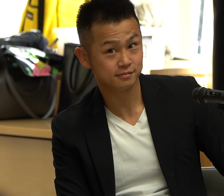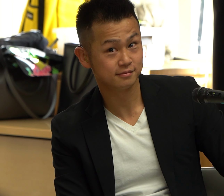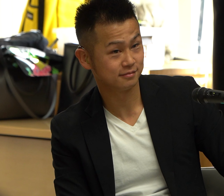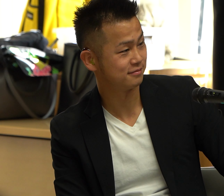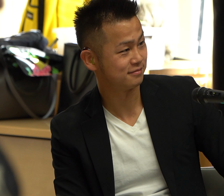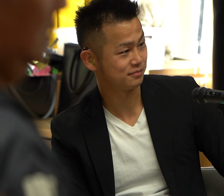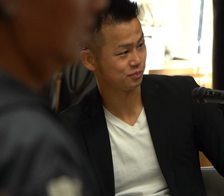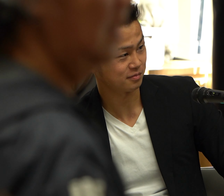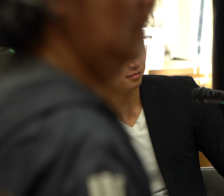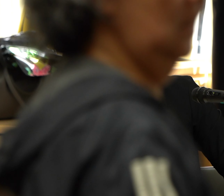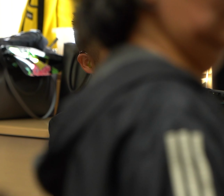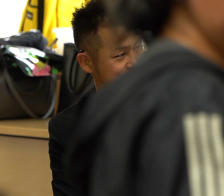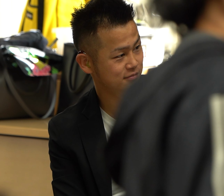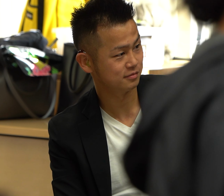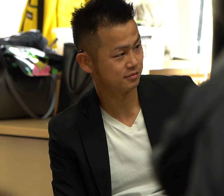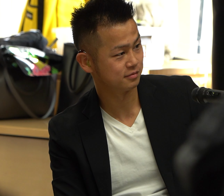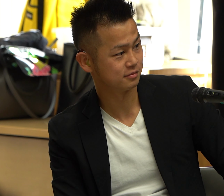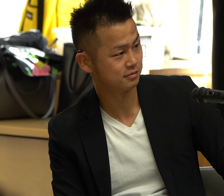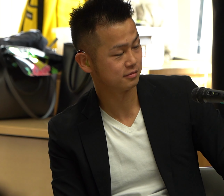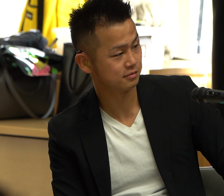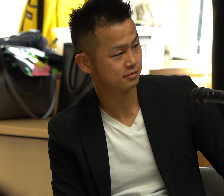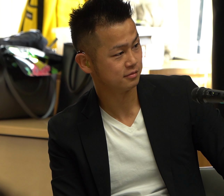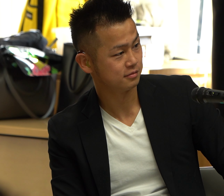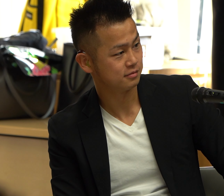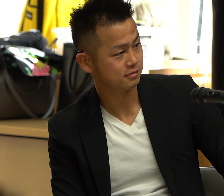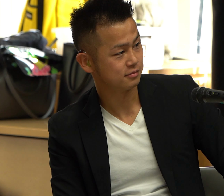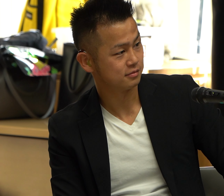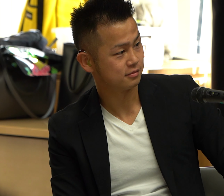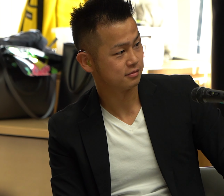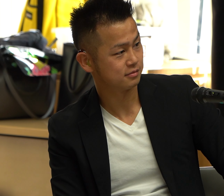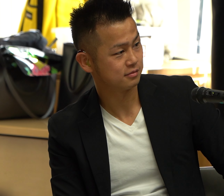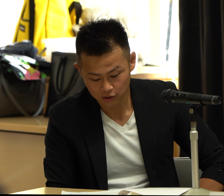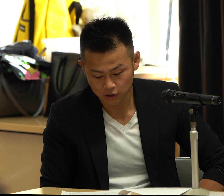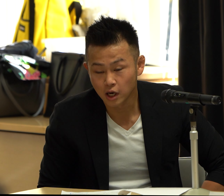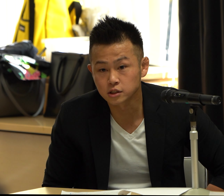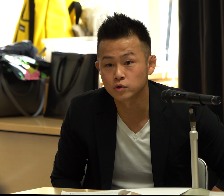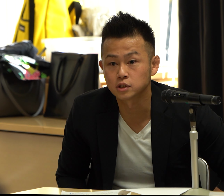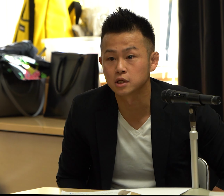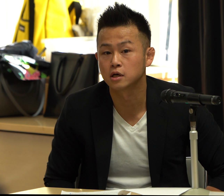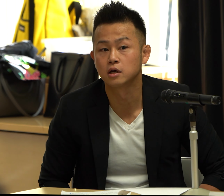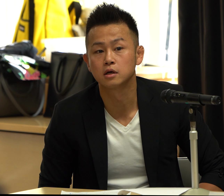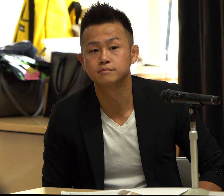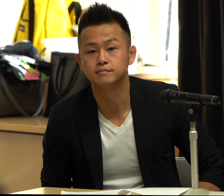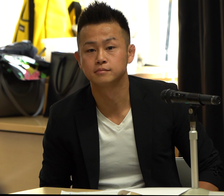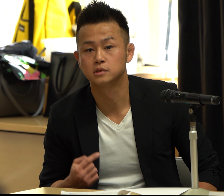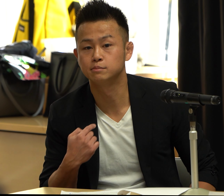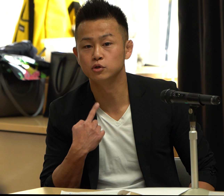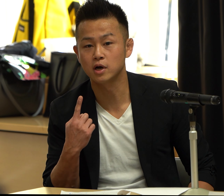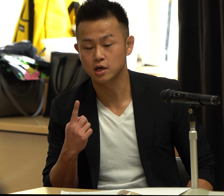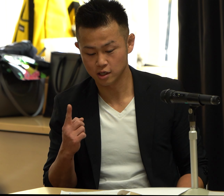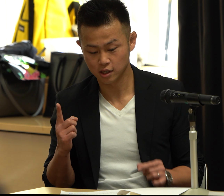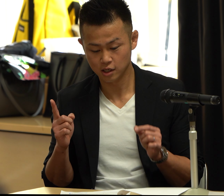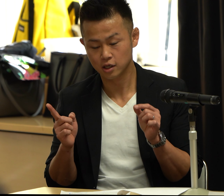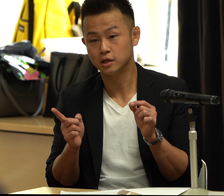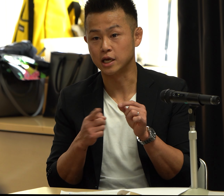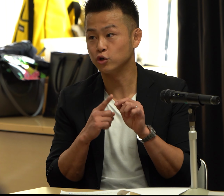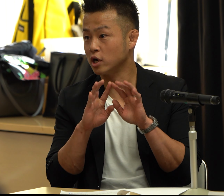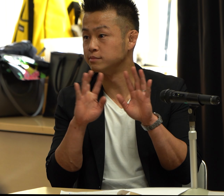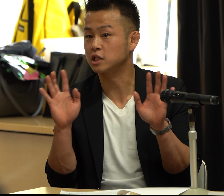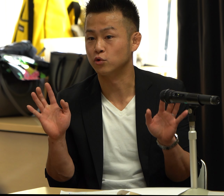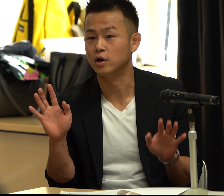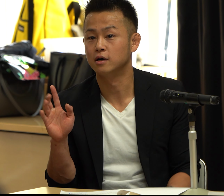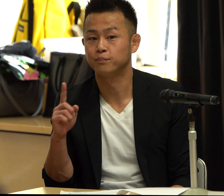たっていうことが本当にとても印象的になっております。 そうですね、自分が